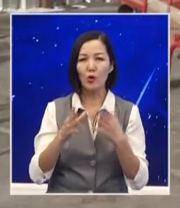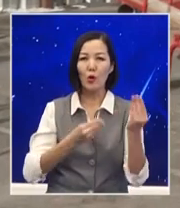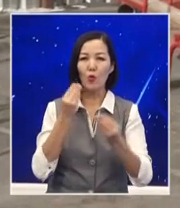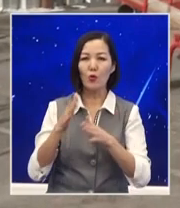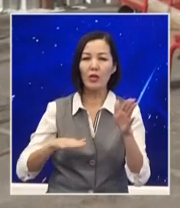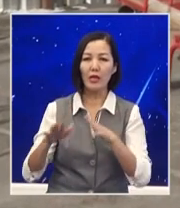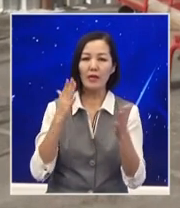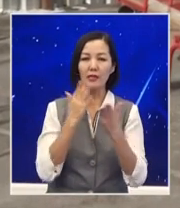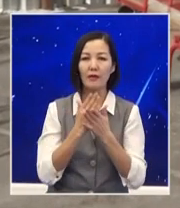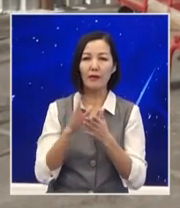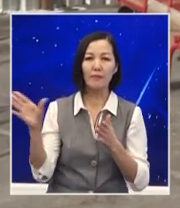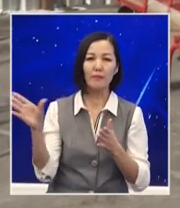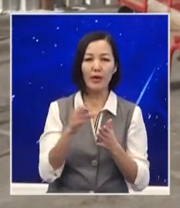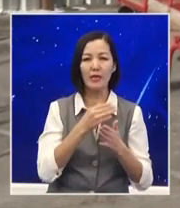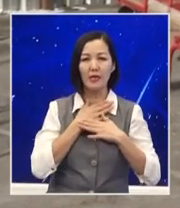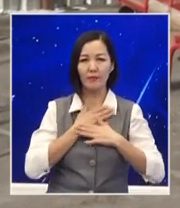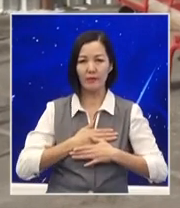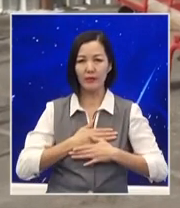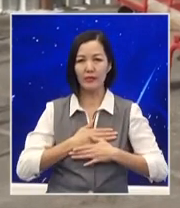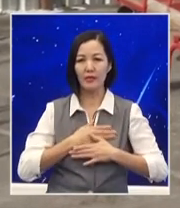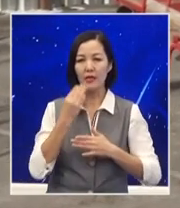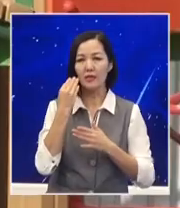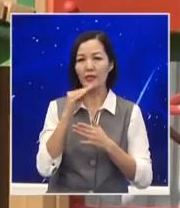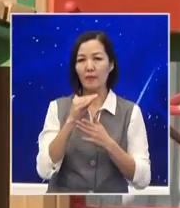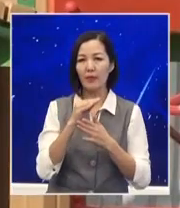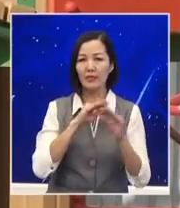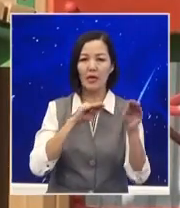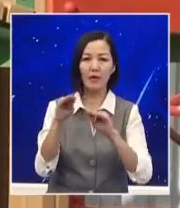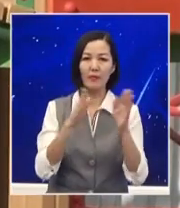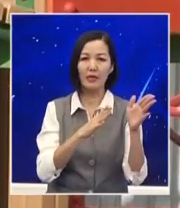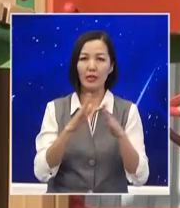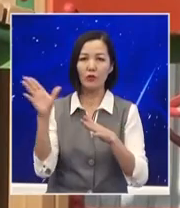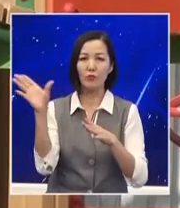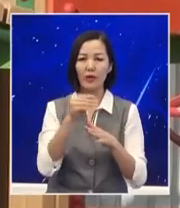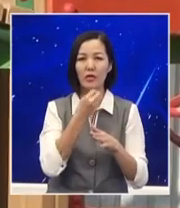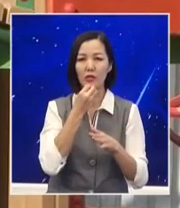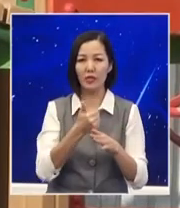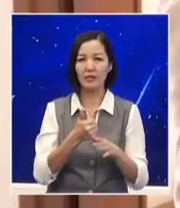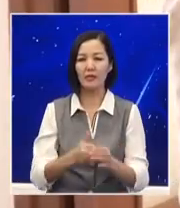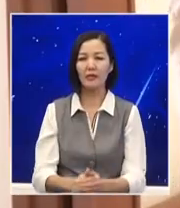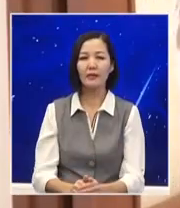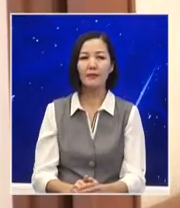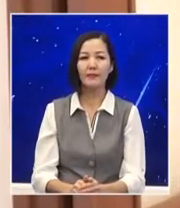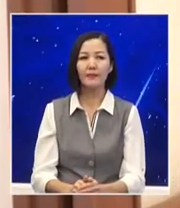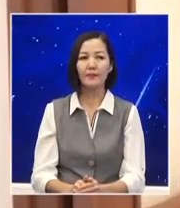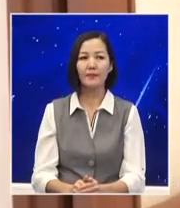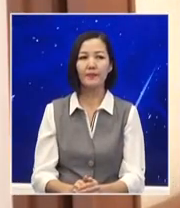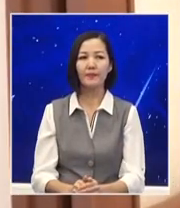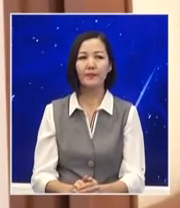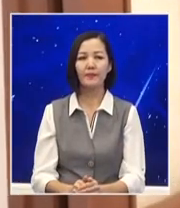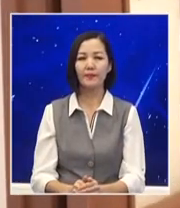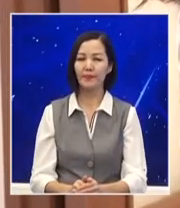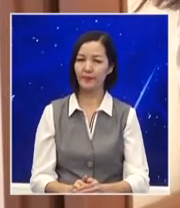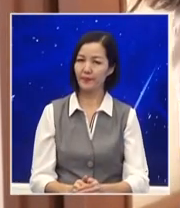алаңы да бар. Бір сөзбен айтқанда, тұрғын үй сапасы мен абаттандырылуына көңілі толады. Всех хочу поздравить с днем